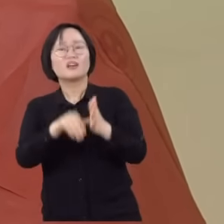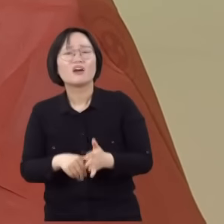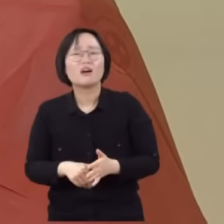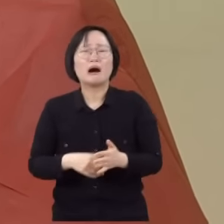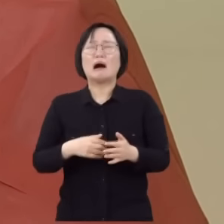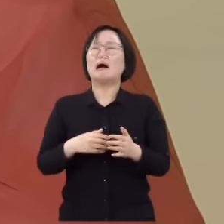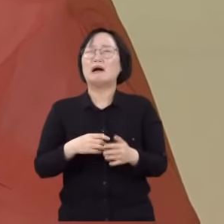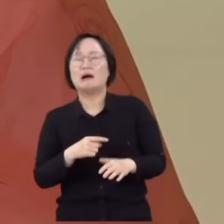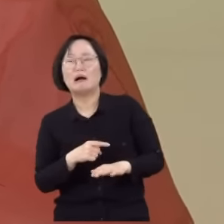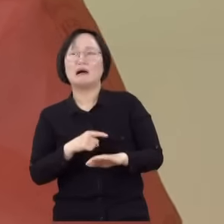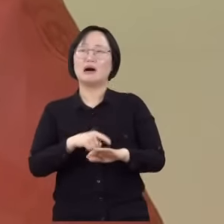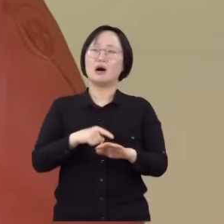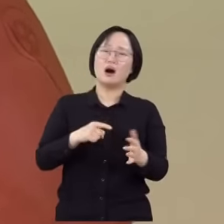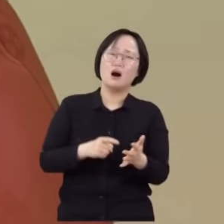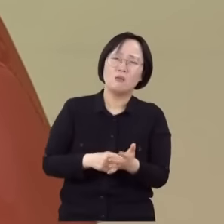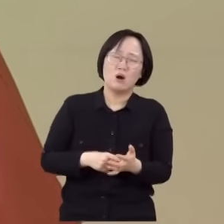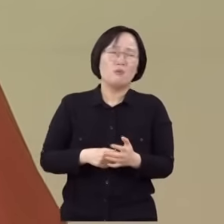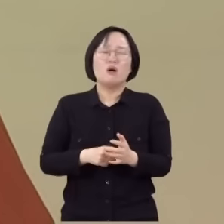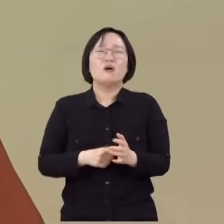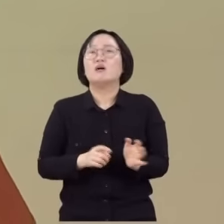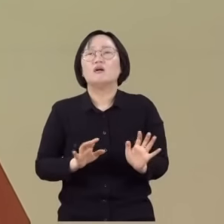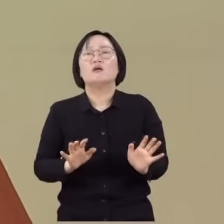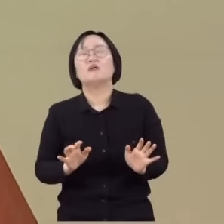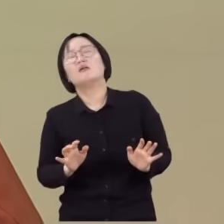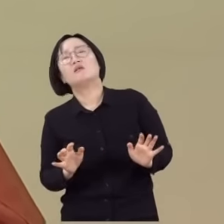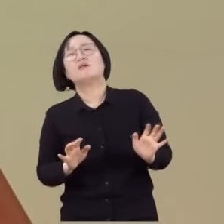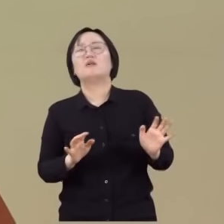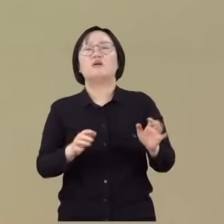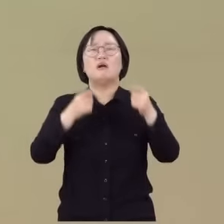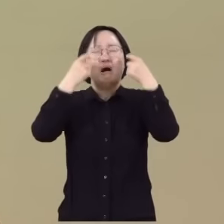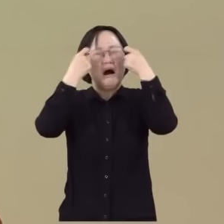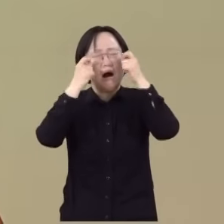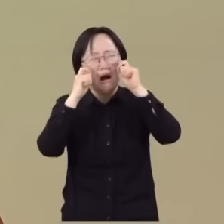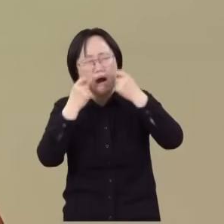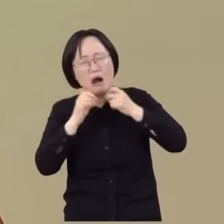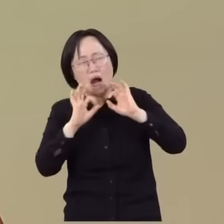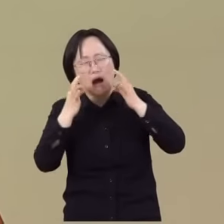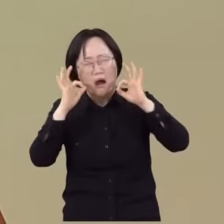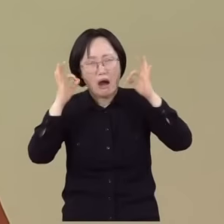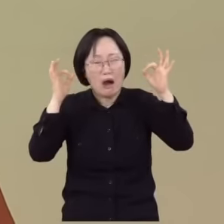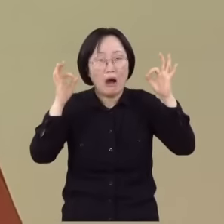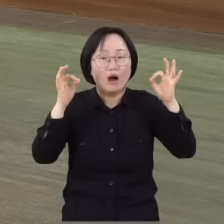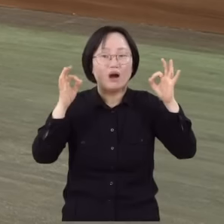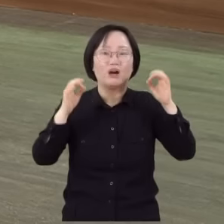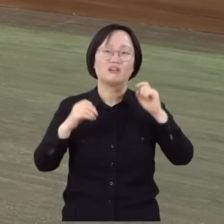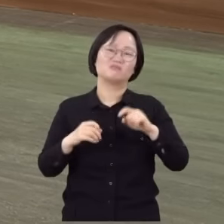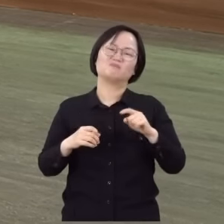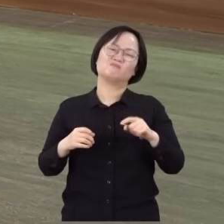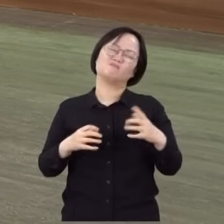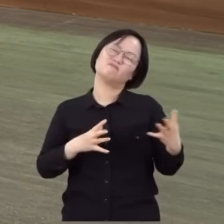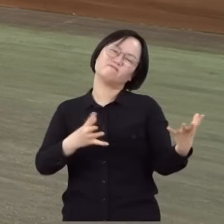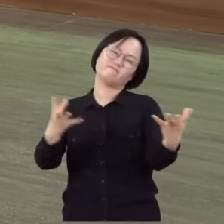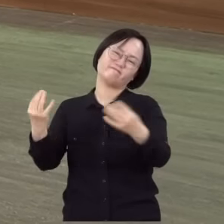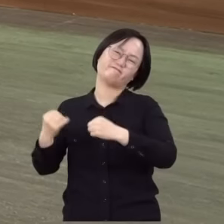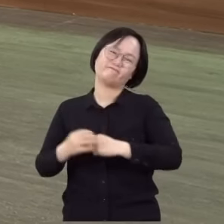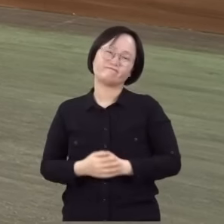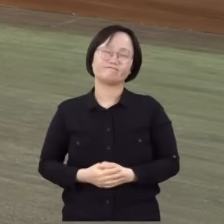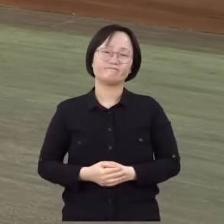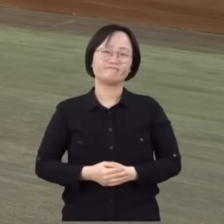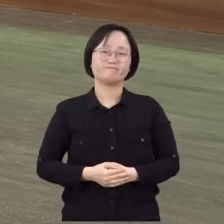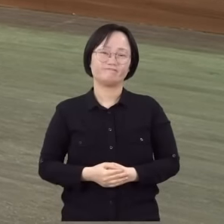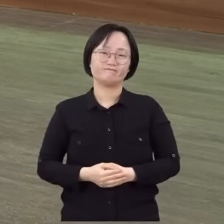울부짖고 막 정신을 놓아 버리는 경우가 은근히 많다고 합니다 큰 병에